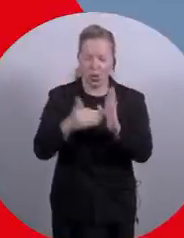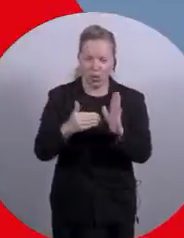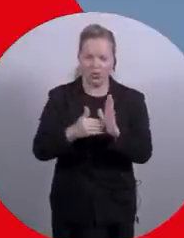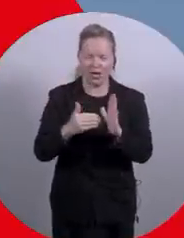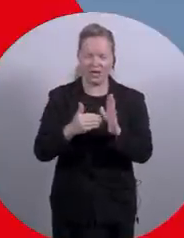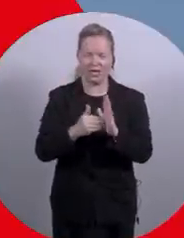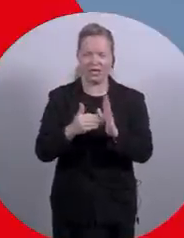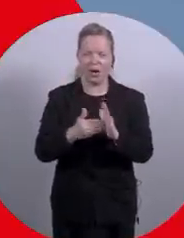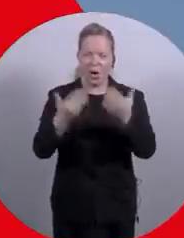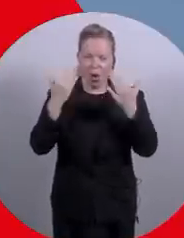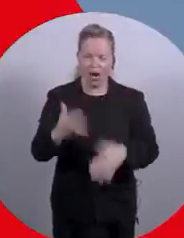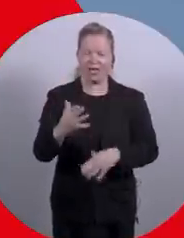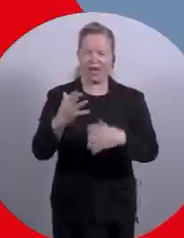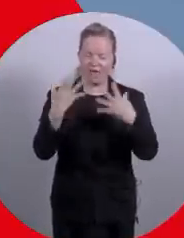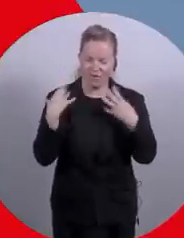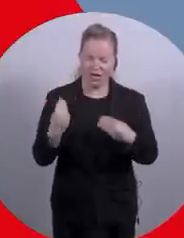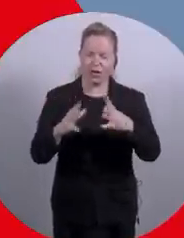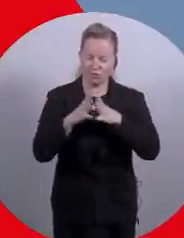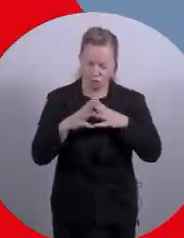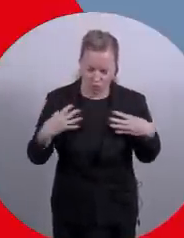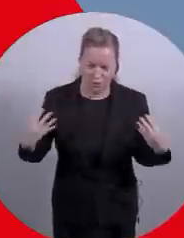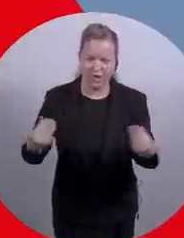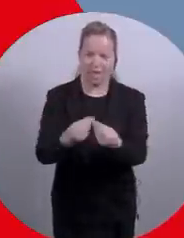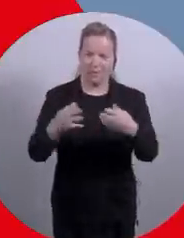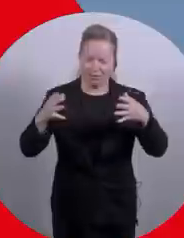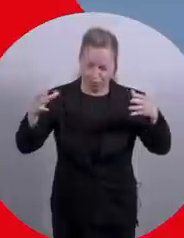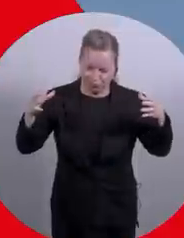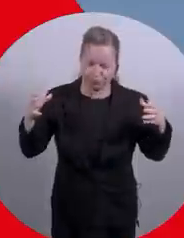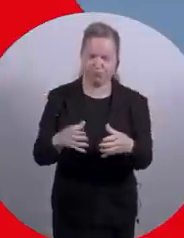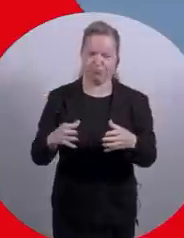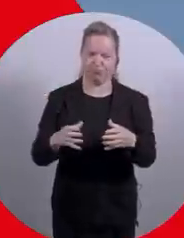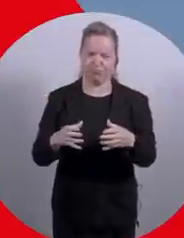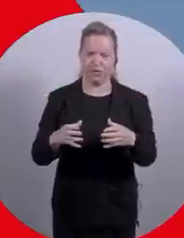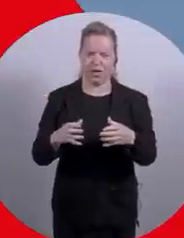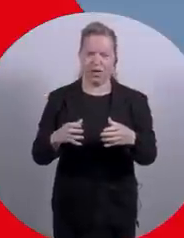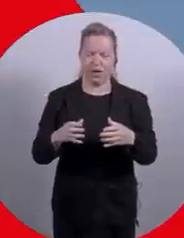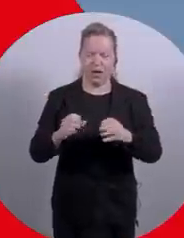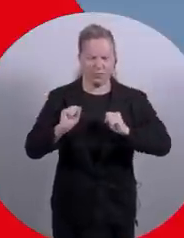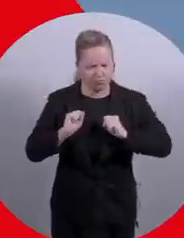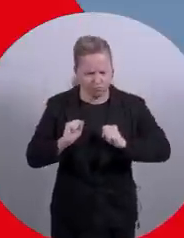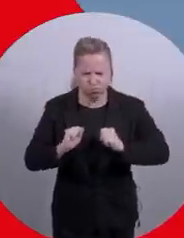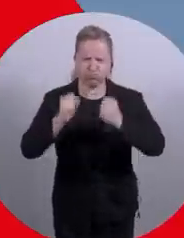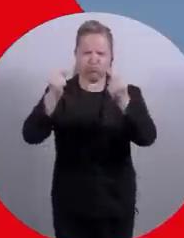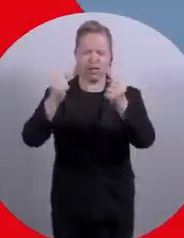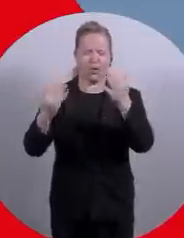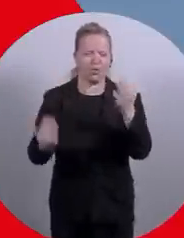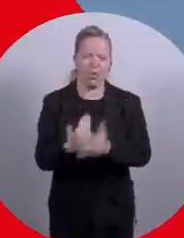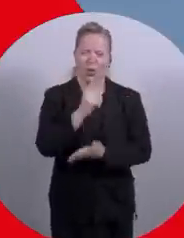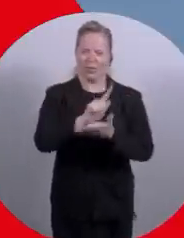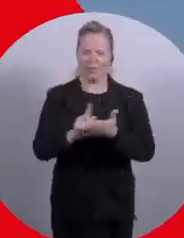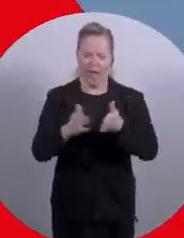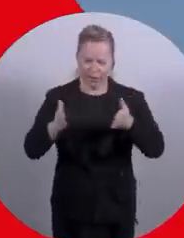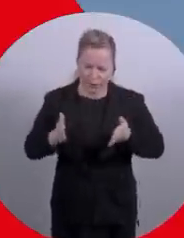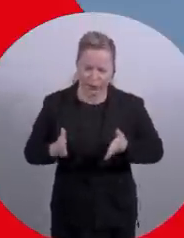heute hier wieder zusammen zu finden liebe Genossinnen und Genossen für den Aufbruch in eine neue Zeit